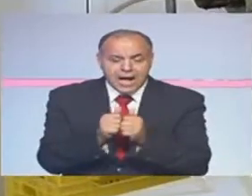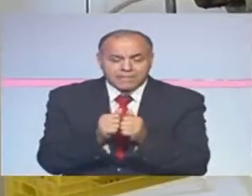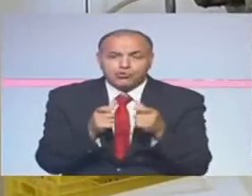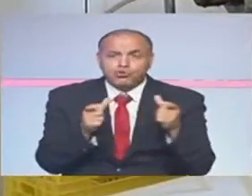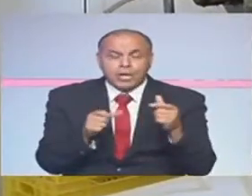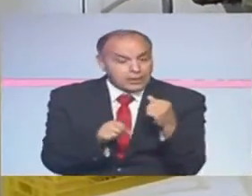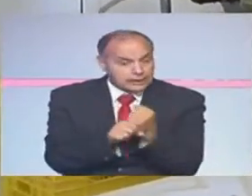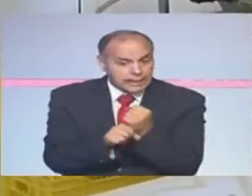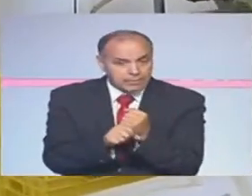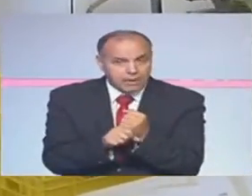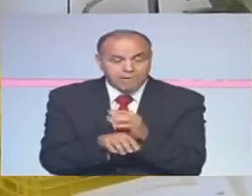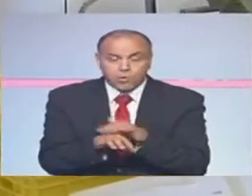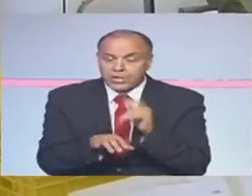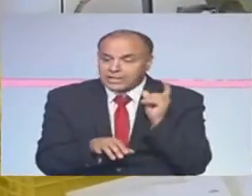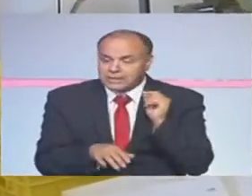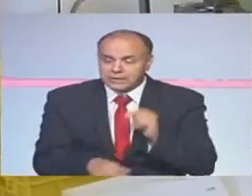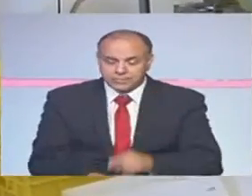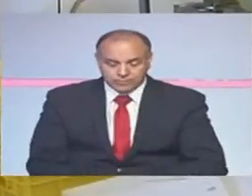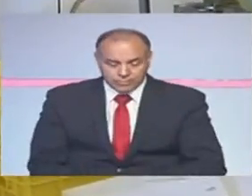شركه بالولايه